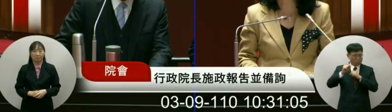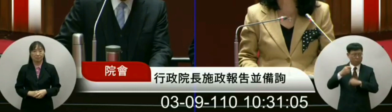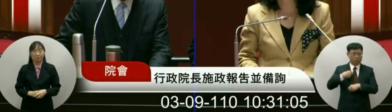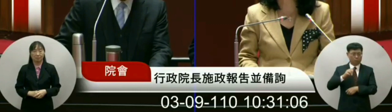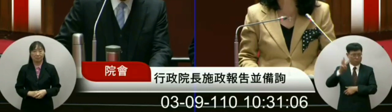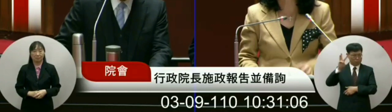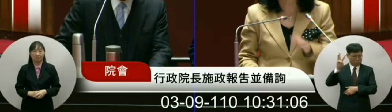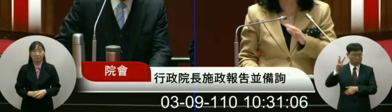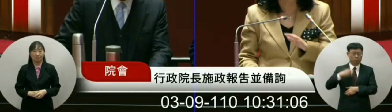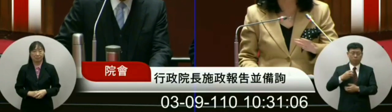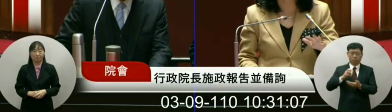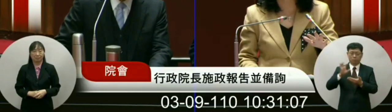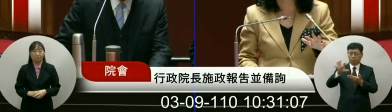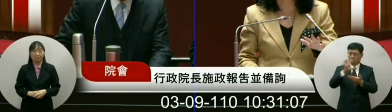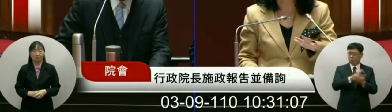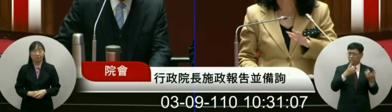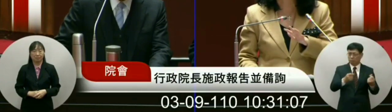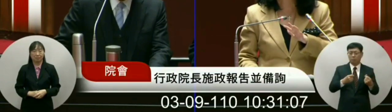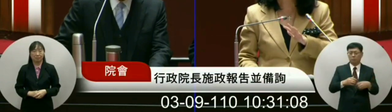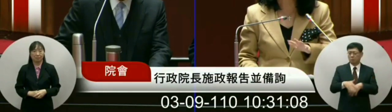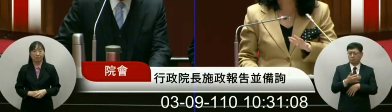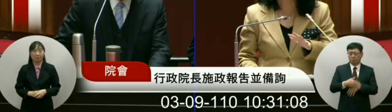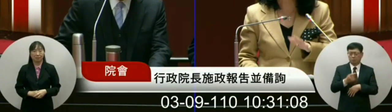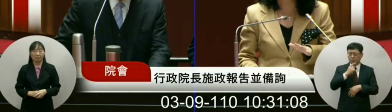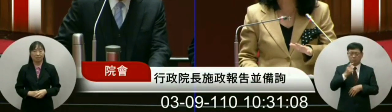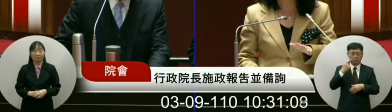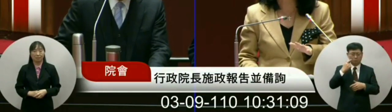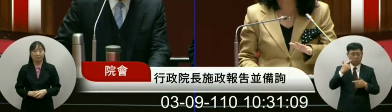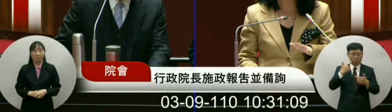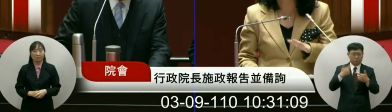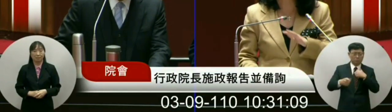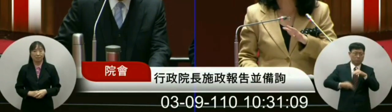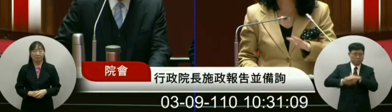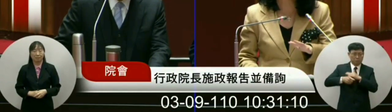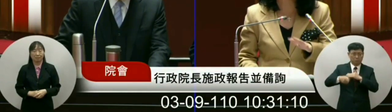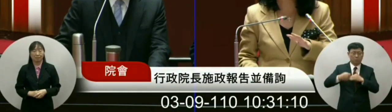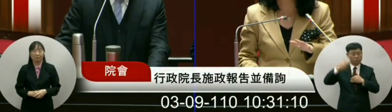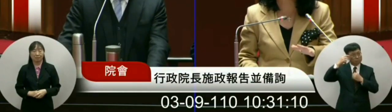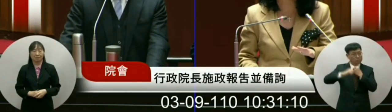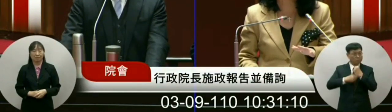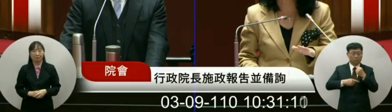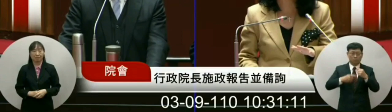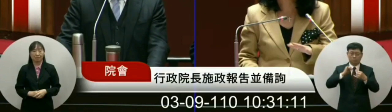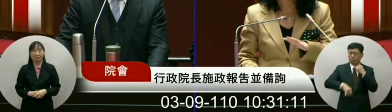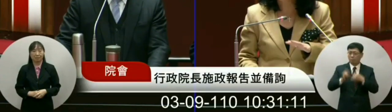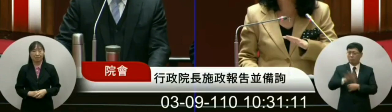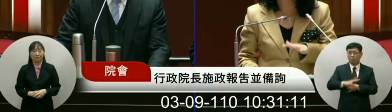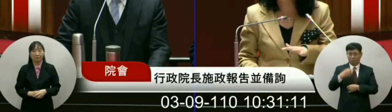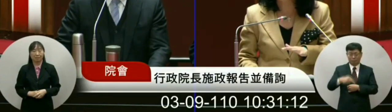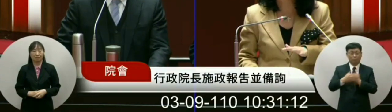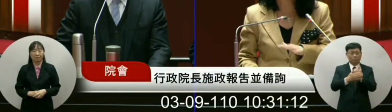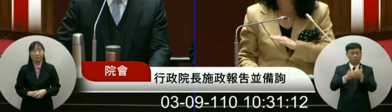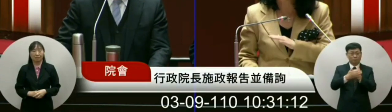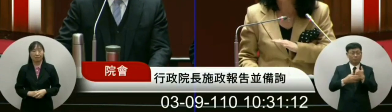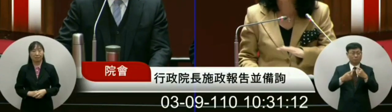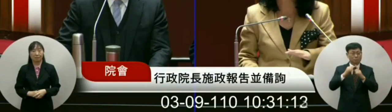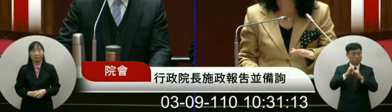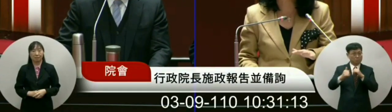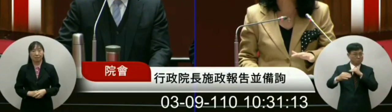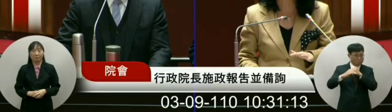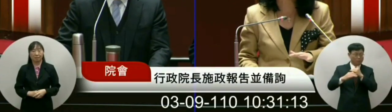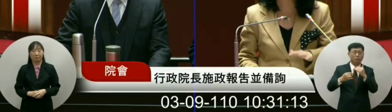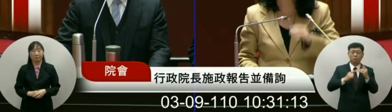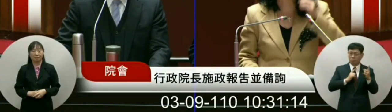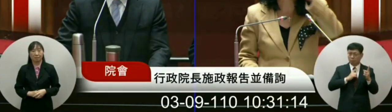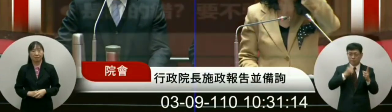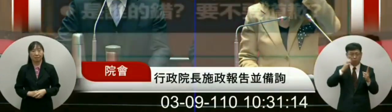誓的内容，就是说你绝对不会有违反宪法的行为，而且宪法里面保障人民一律平等，所以你不会